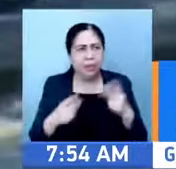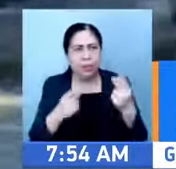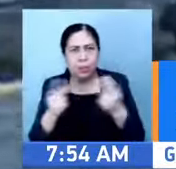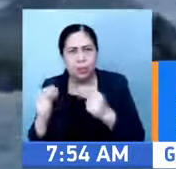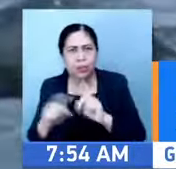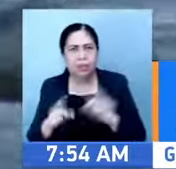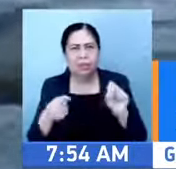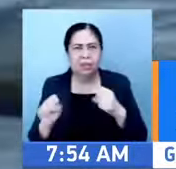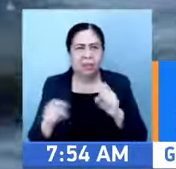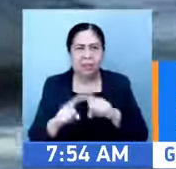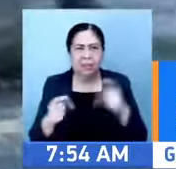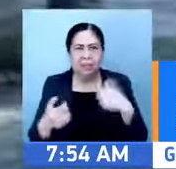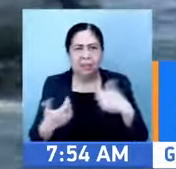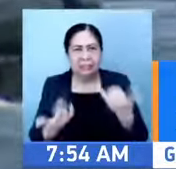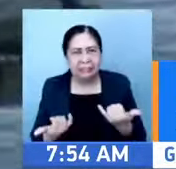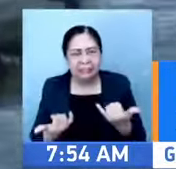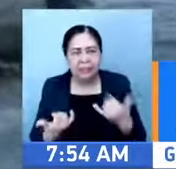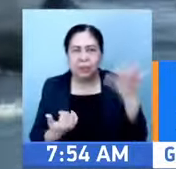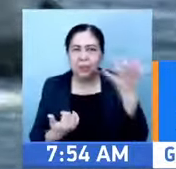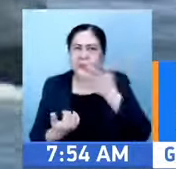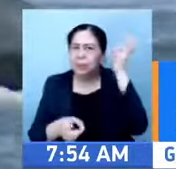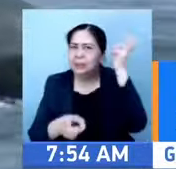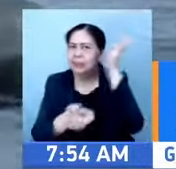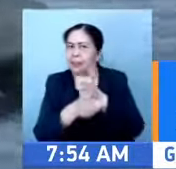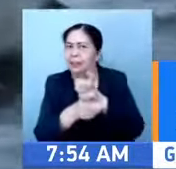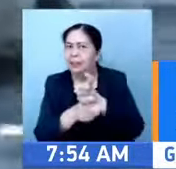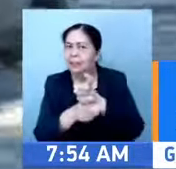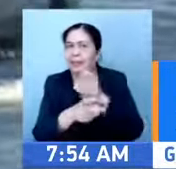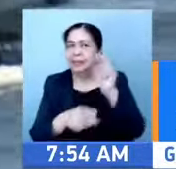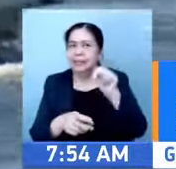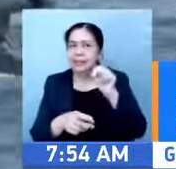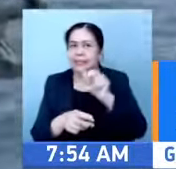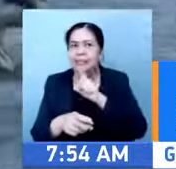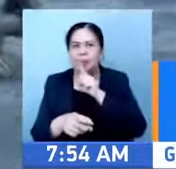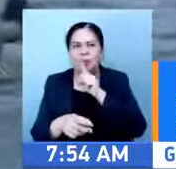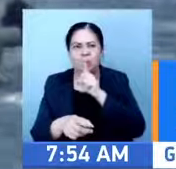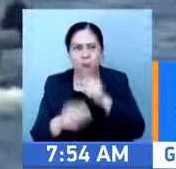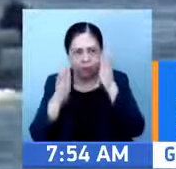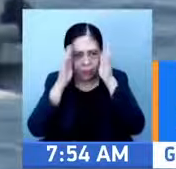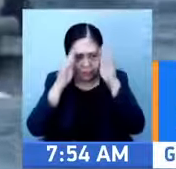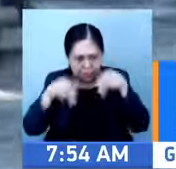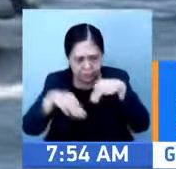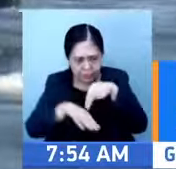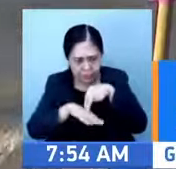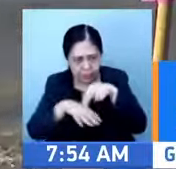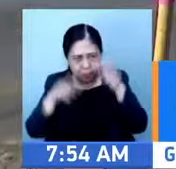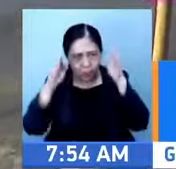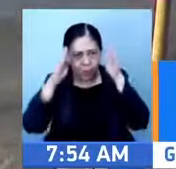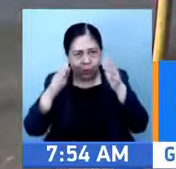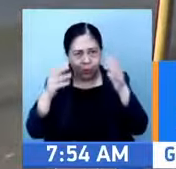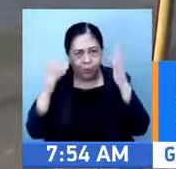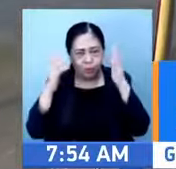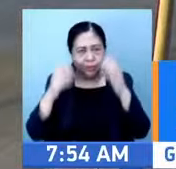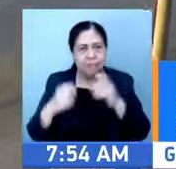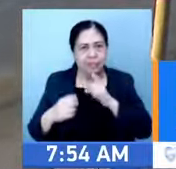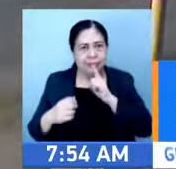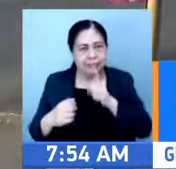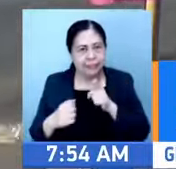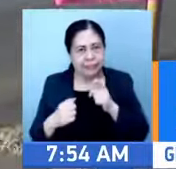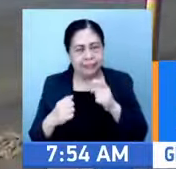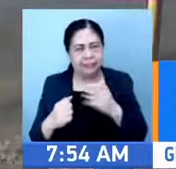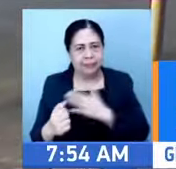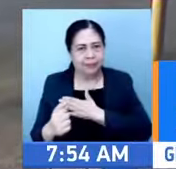na to, ang hirap. Kasi kailangan mo ng utso at focus, kailangan mo ng determination and the will to do